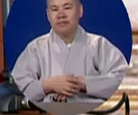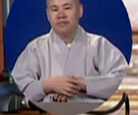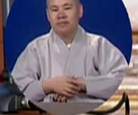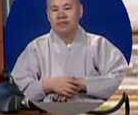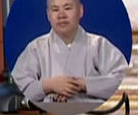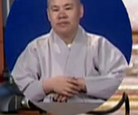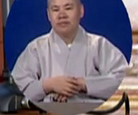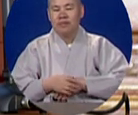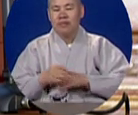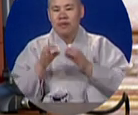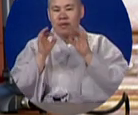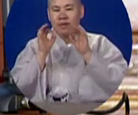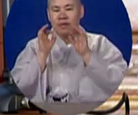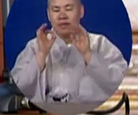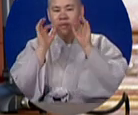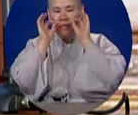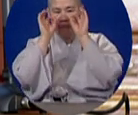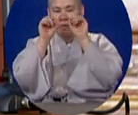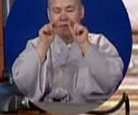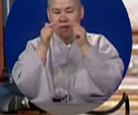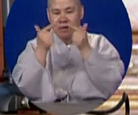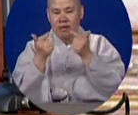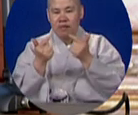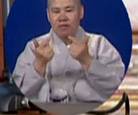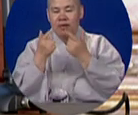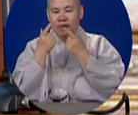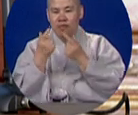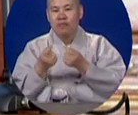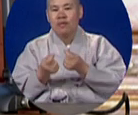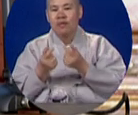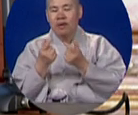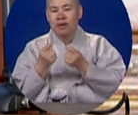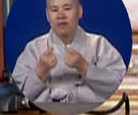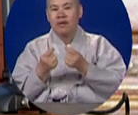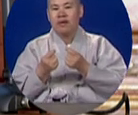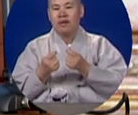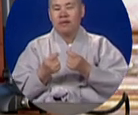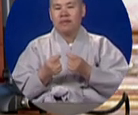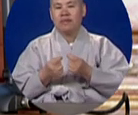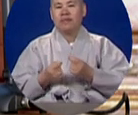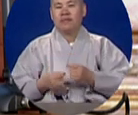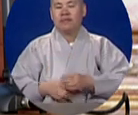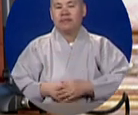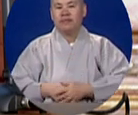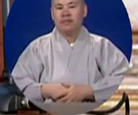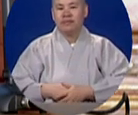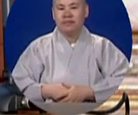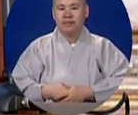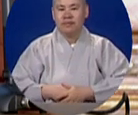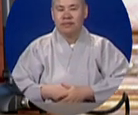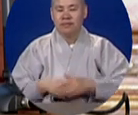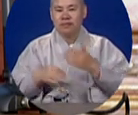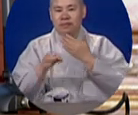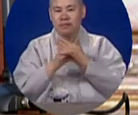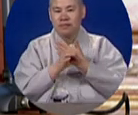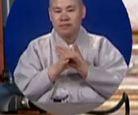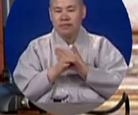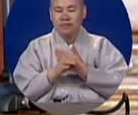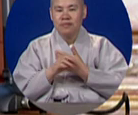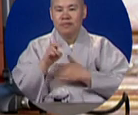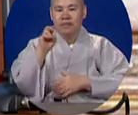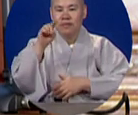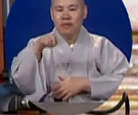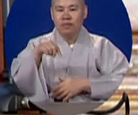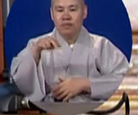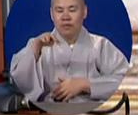보더라도 안 보는 것과 더불어 같아요 평등할 등자 같다 그러면 이것이 무속연이라